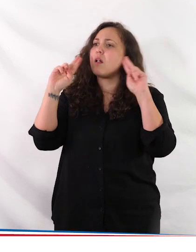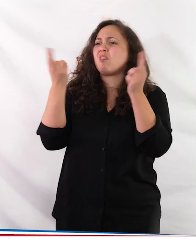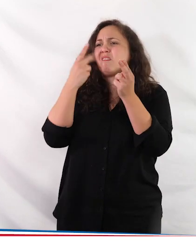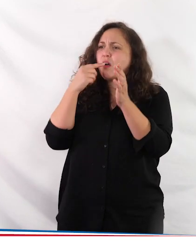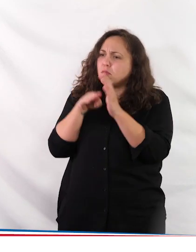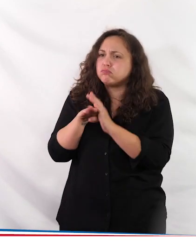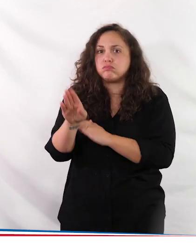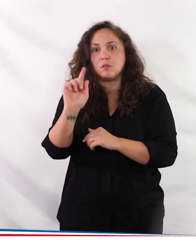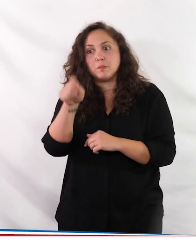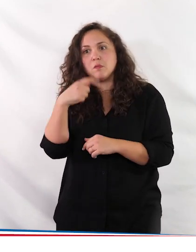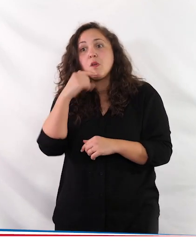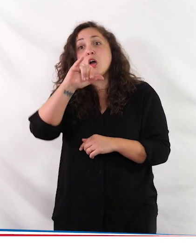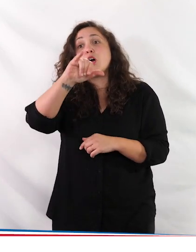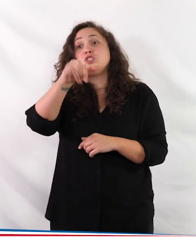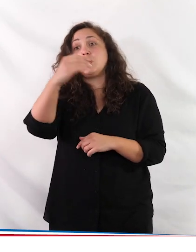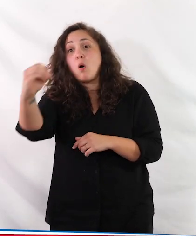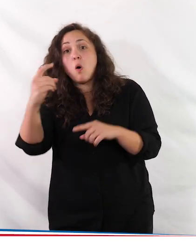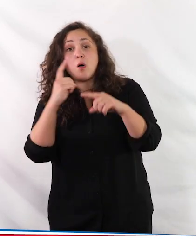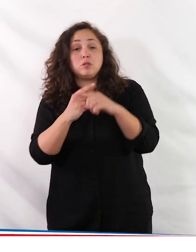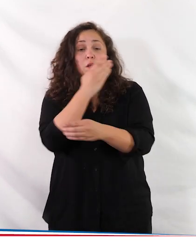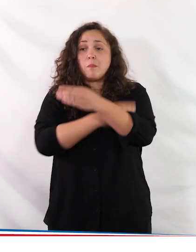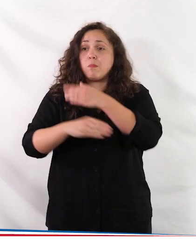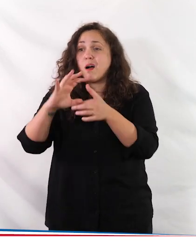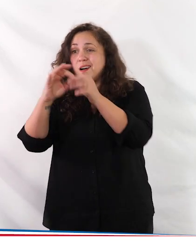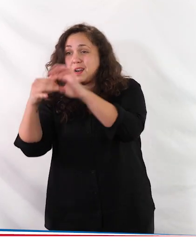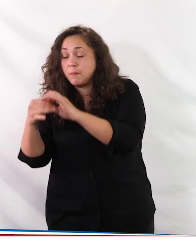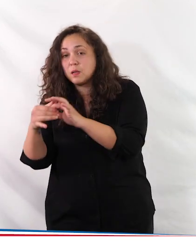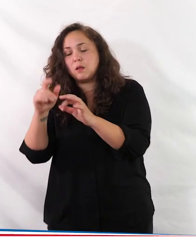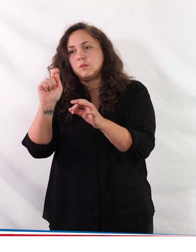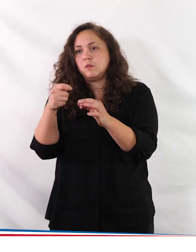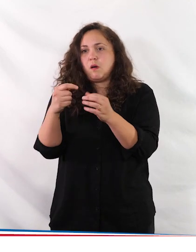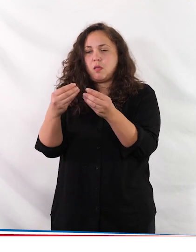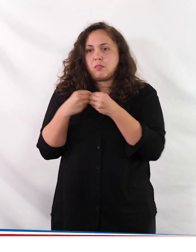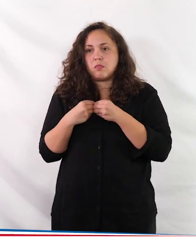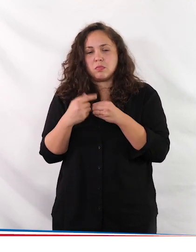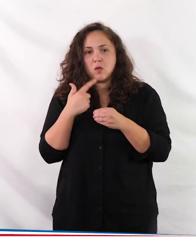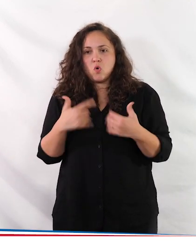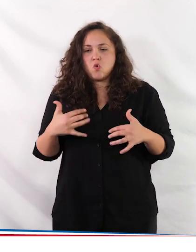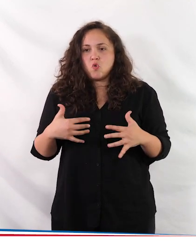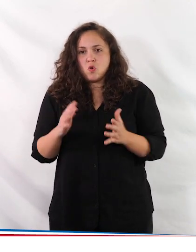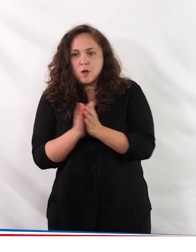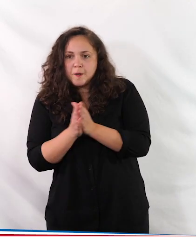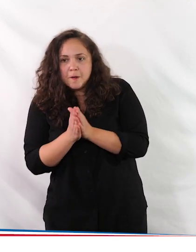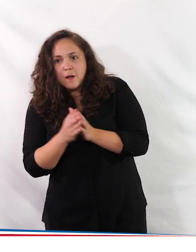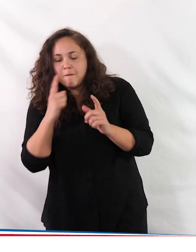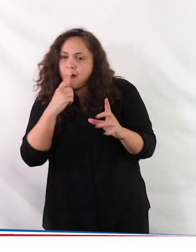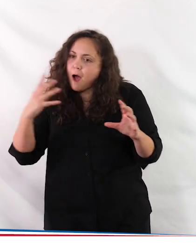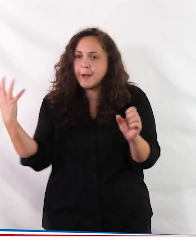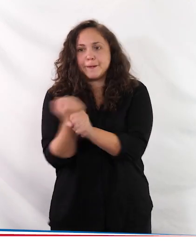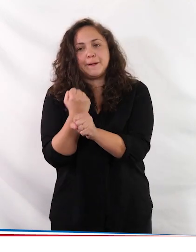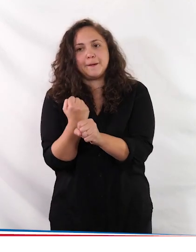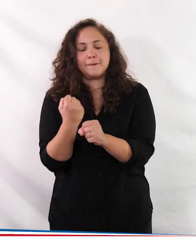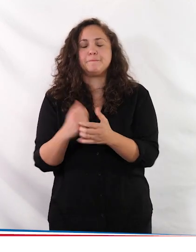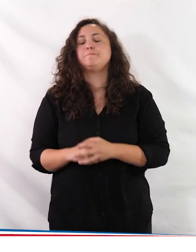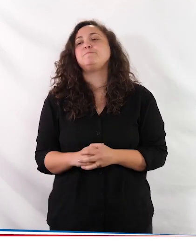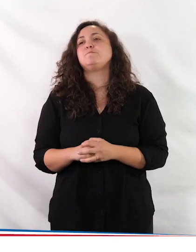cette accessibilité universelle, pour laquelle les Jeux olympiques et paralympiques nous mettent évidemment en